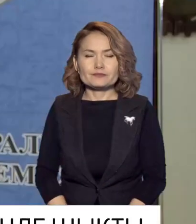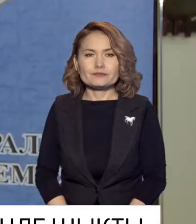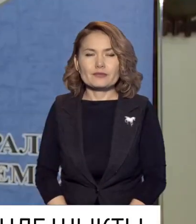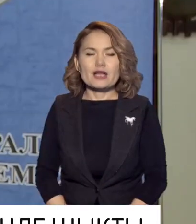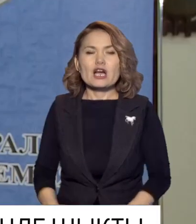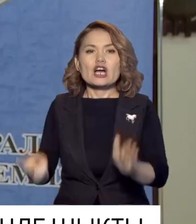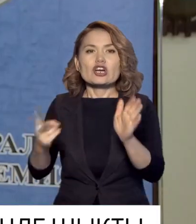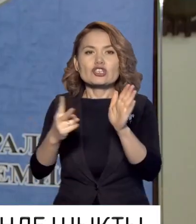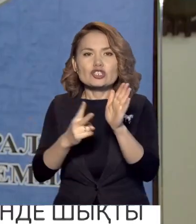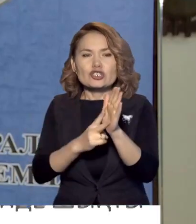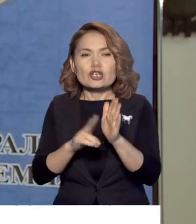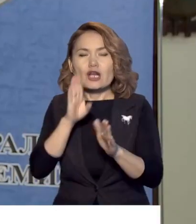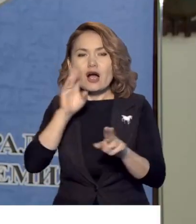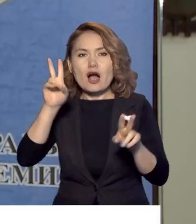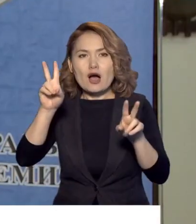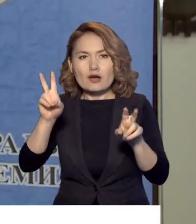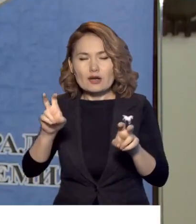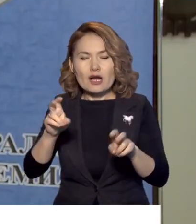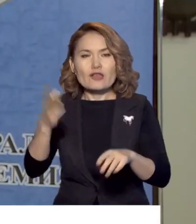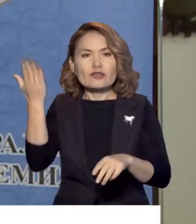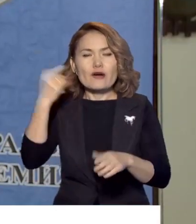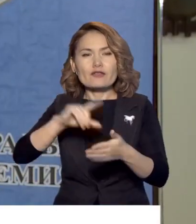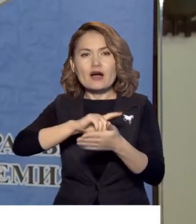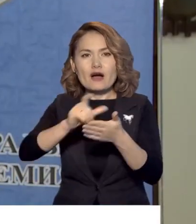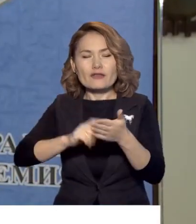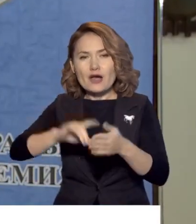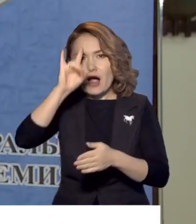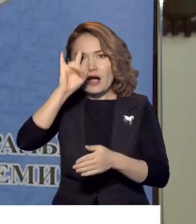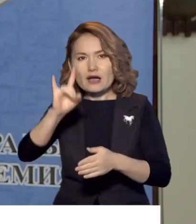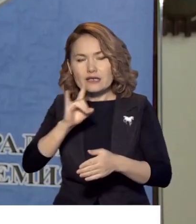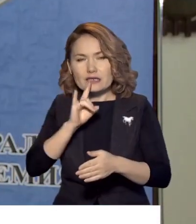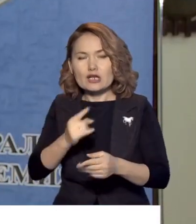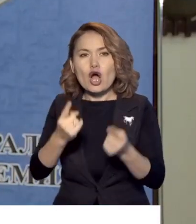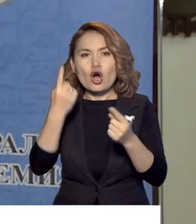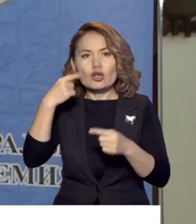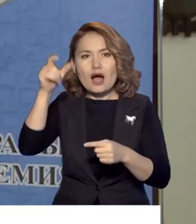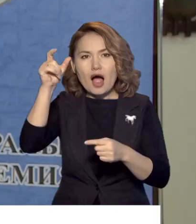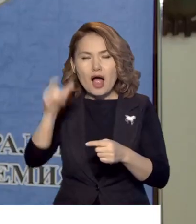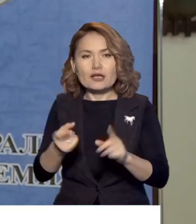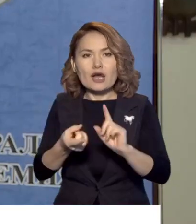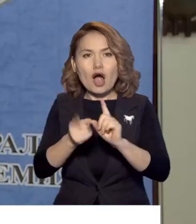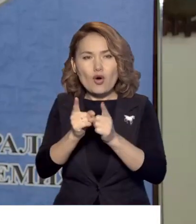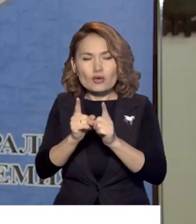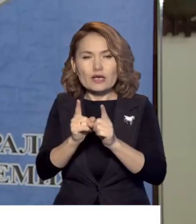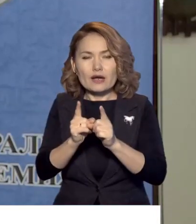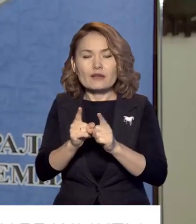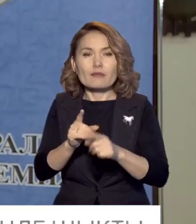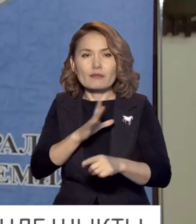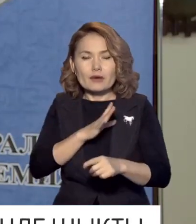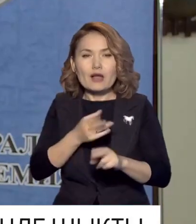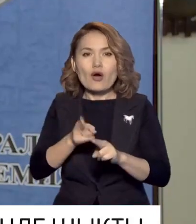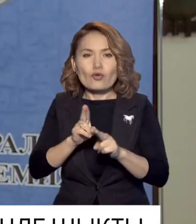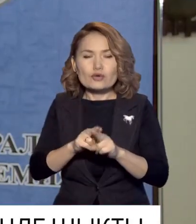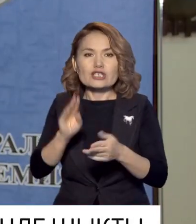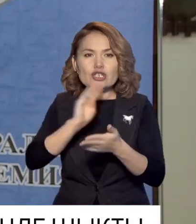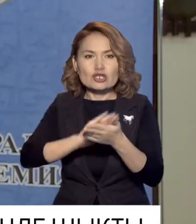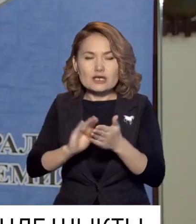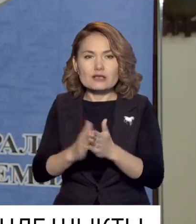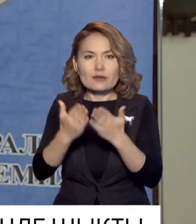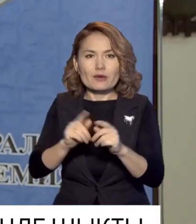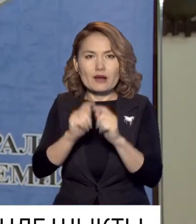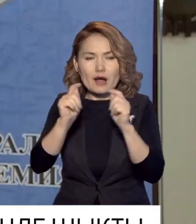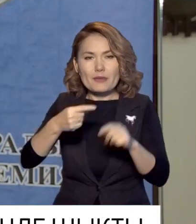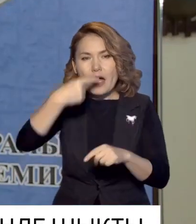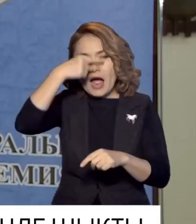Жеті ару дастан кезінде қазақтың ұлы ақындары аударған болатын, соларды жинақтап қайта шығарып отырмыз. Науаиді Әзірбайжан